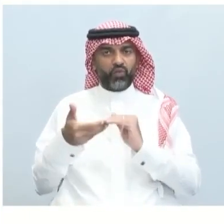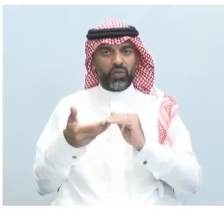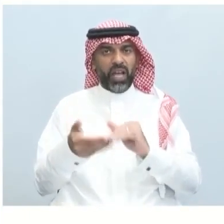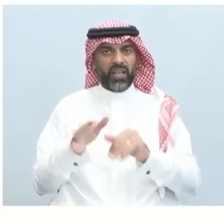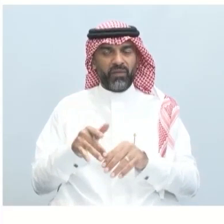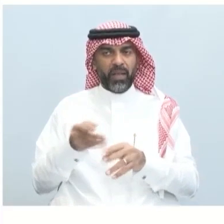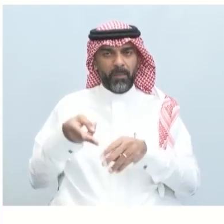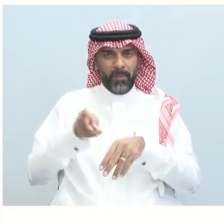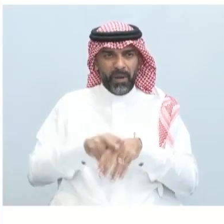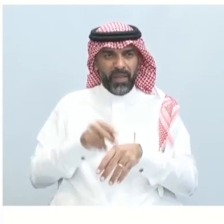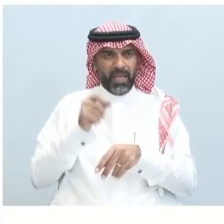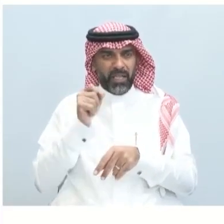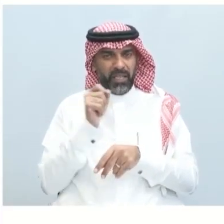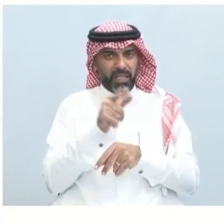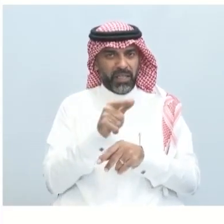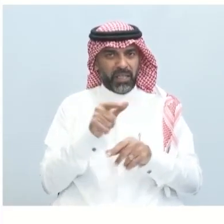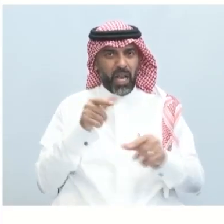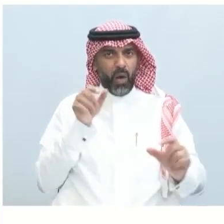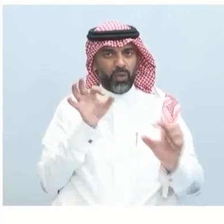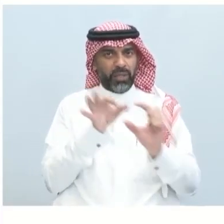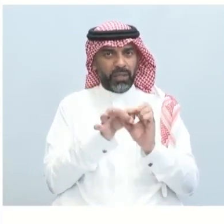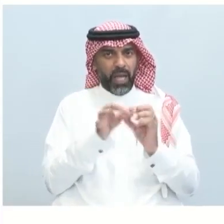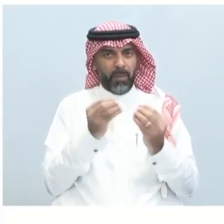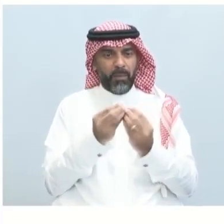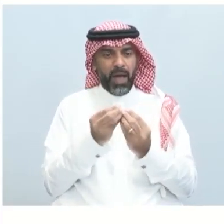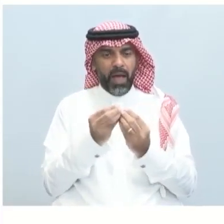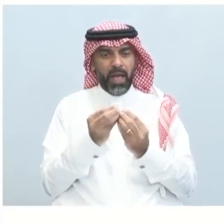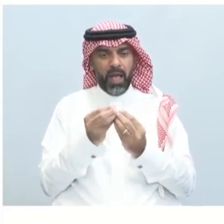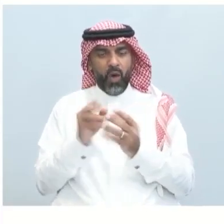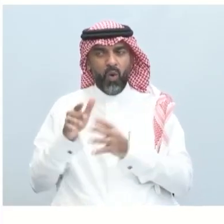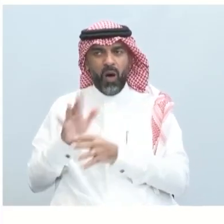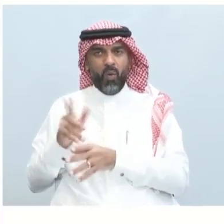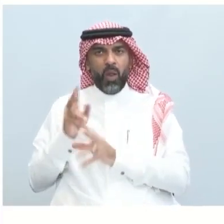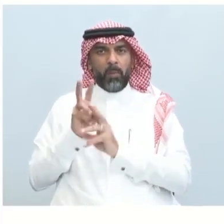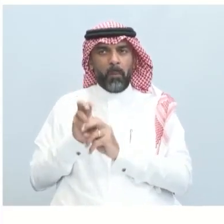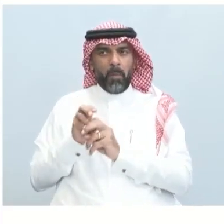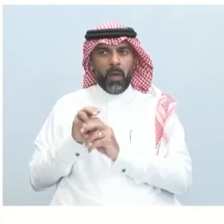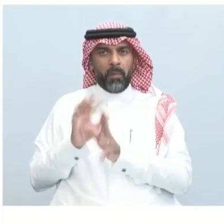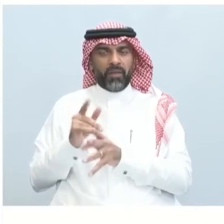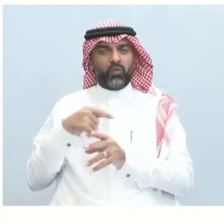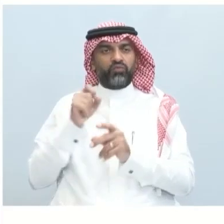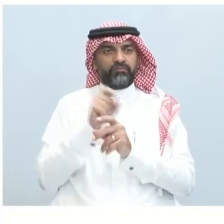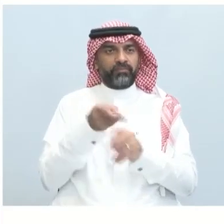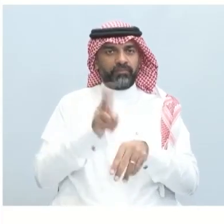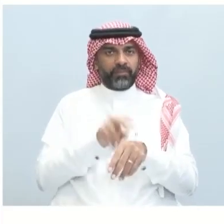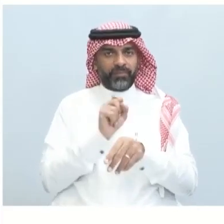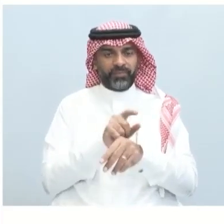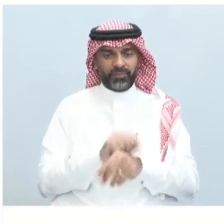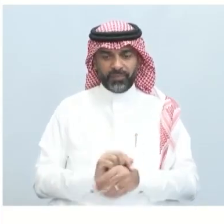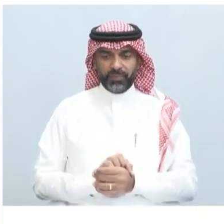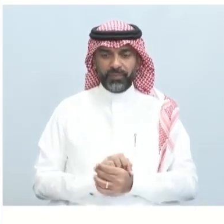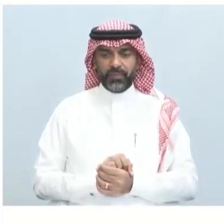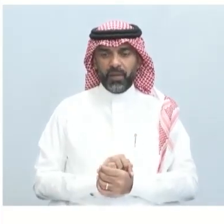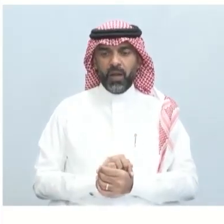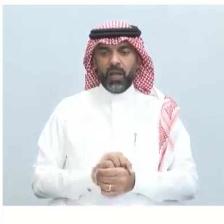الاتصال بالعملاء أو المشتركين الذين لم يكونوا نشطين مؤخراً. في الرسائل الترويجية عادة